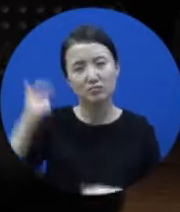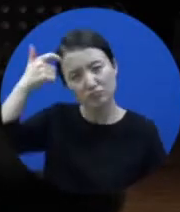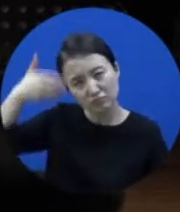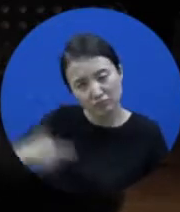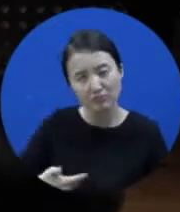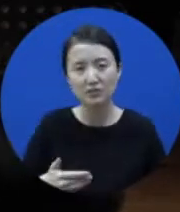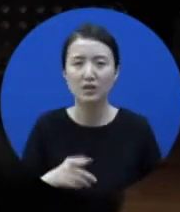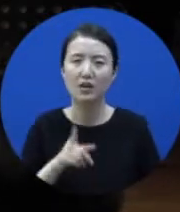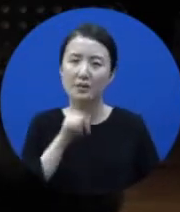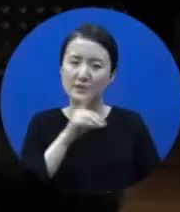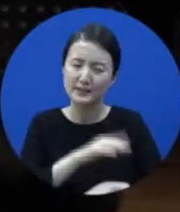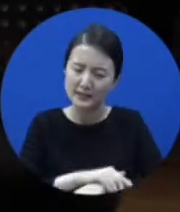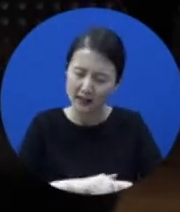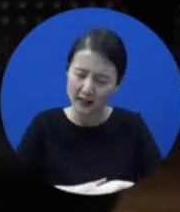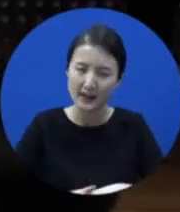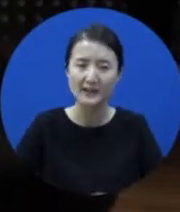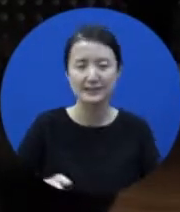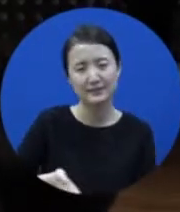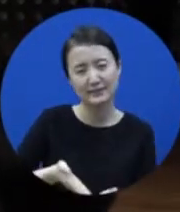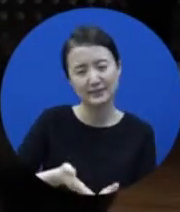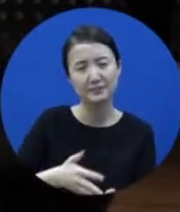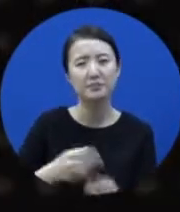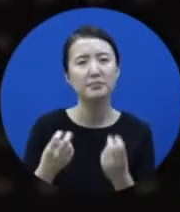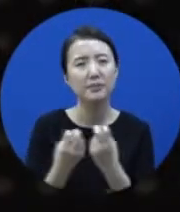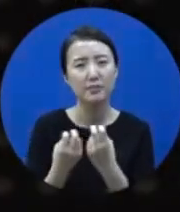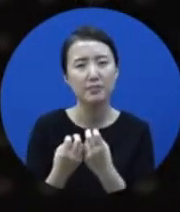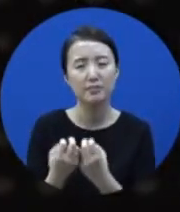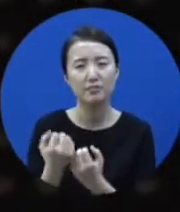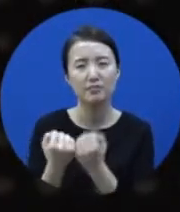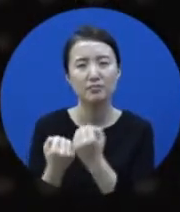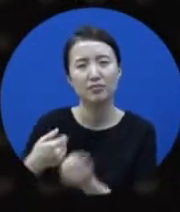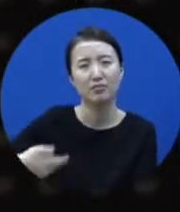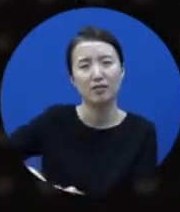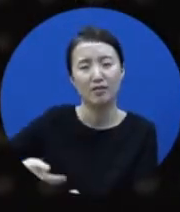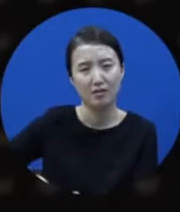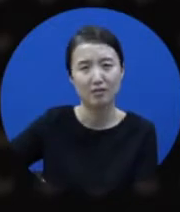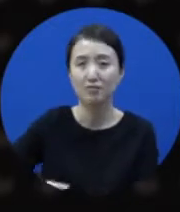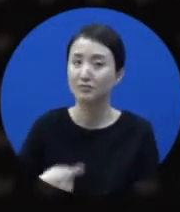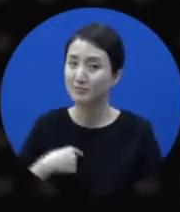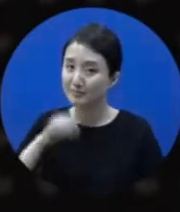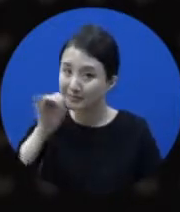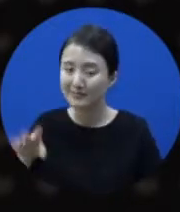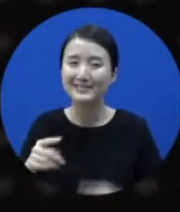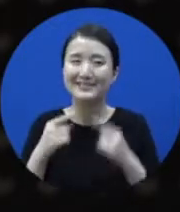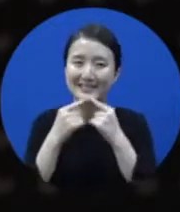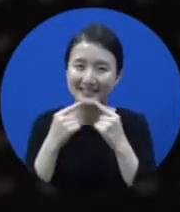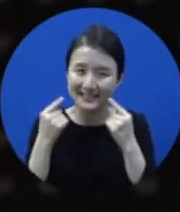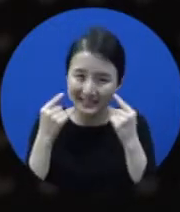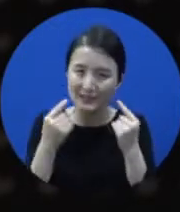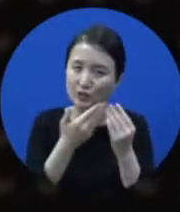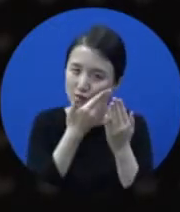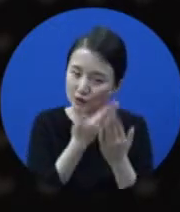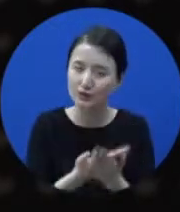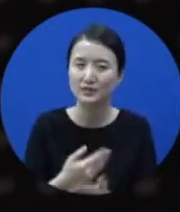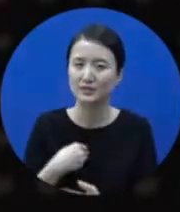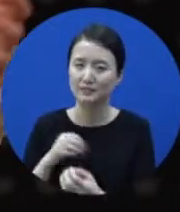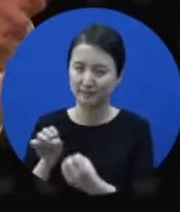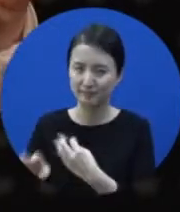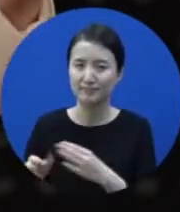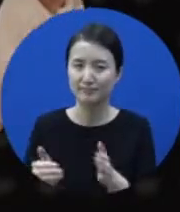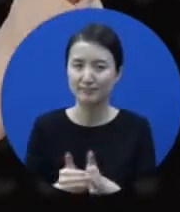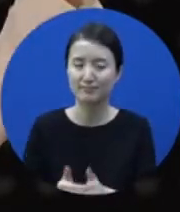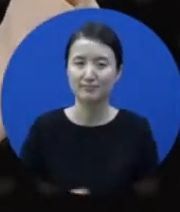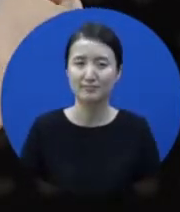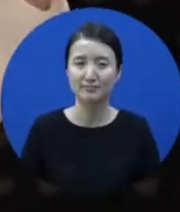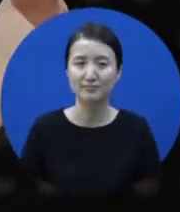왜냐하면 웃으면서 말씀하시면요. 톤이 부드러워져요. 자, 제가 부산에 살고 있다 그랬잖아요. 제주에는